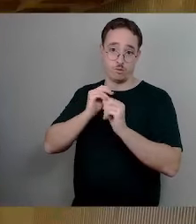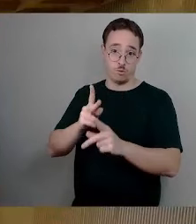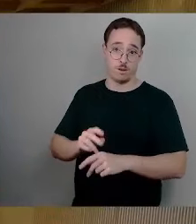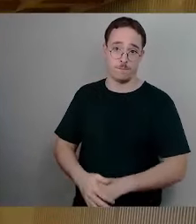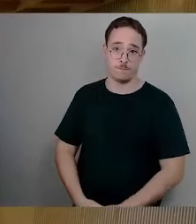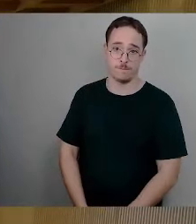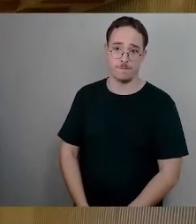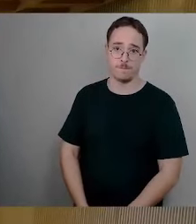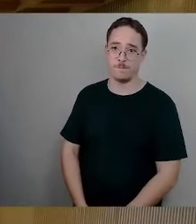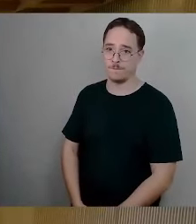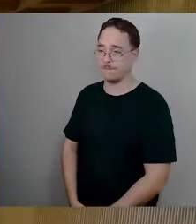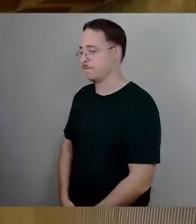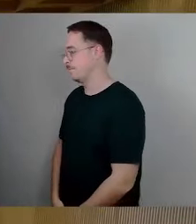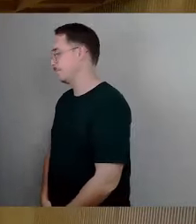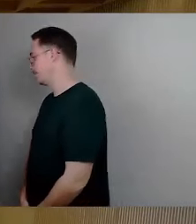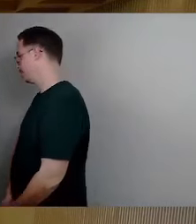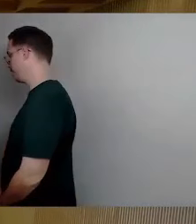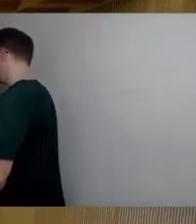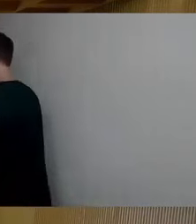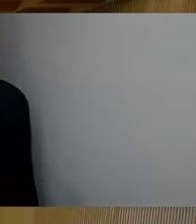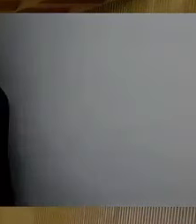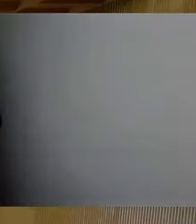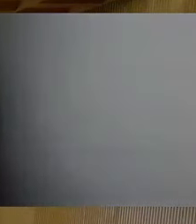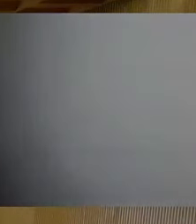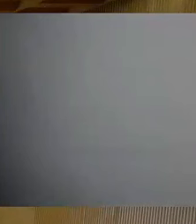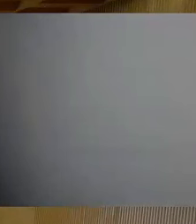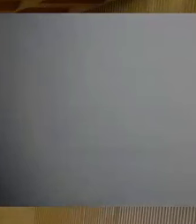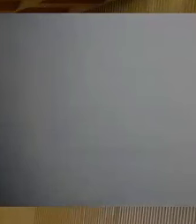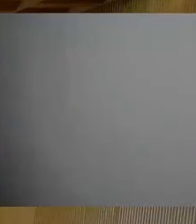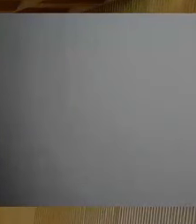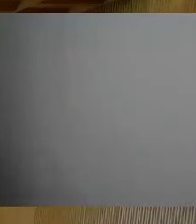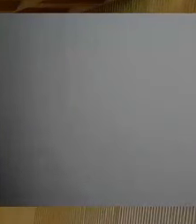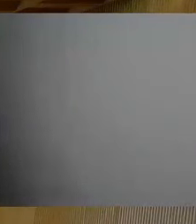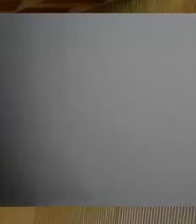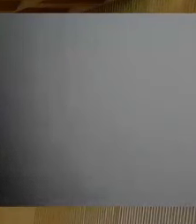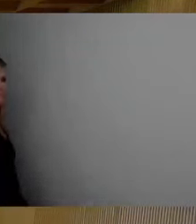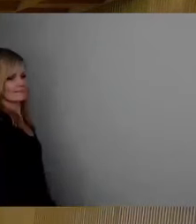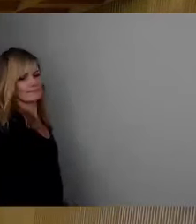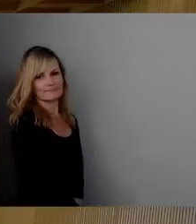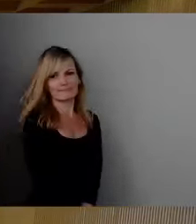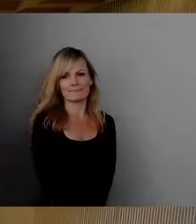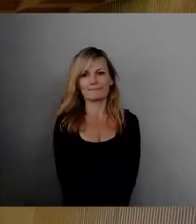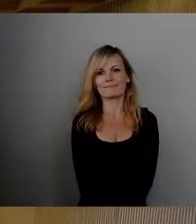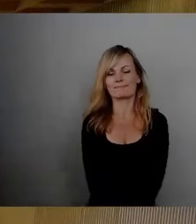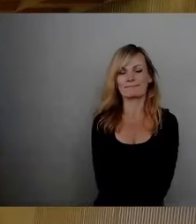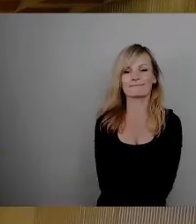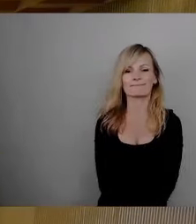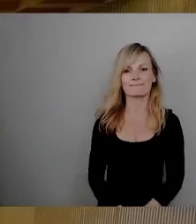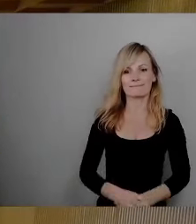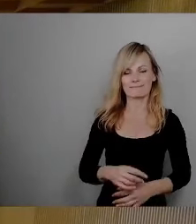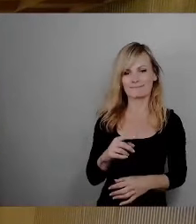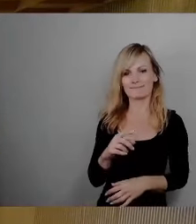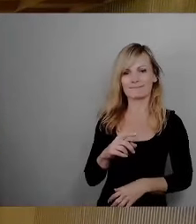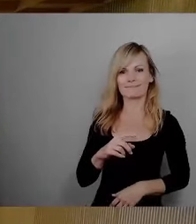So, als nächste CDU-Fraktion, als nächste Fraktion ist die CDU-Fraktion in der Reihe, Herr Böhm, bitteschön. Ja.